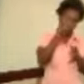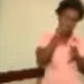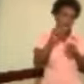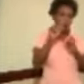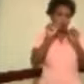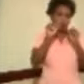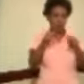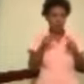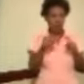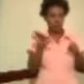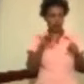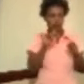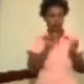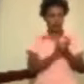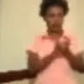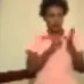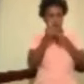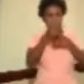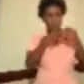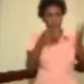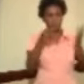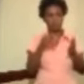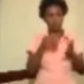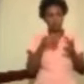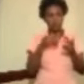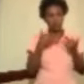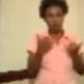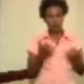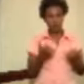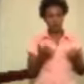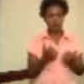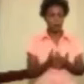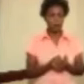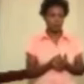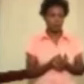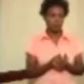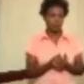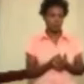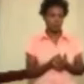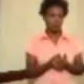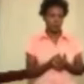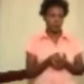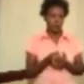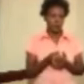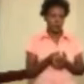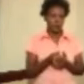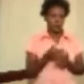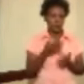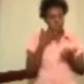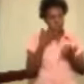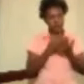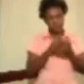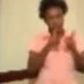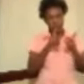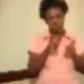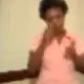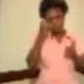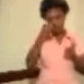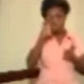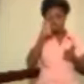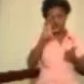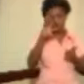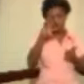ça? Madame Maniga, s'il vous plaît. Oui, je pense que, effectivement, c'est une bonne question, CIRH là, qui mène